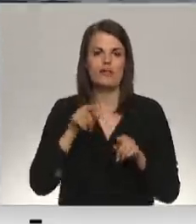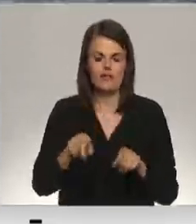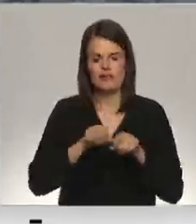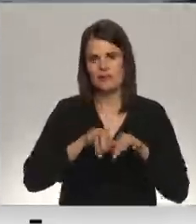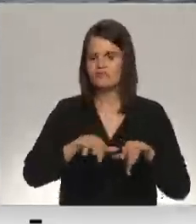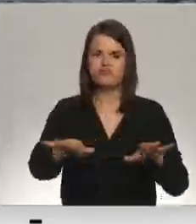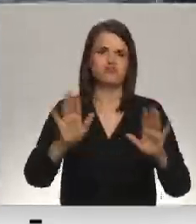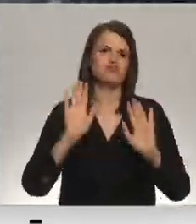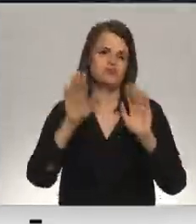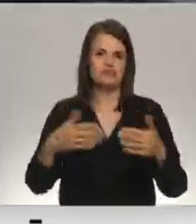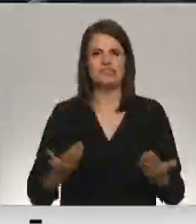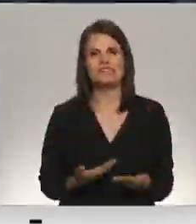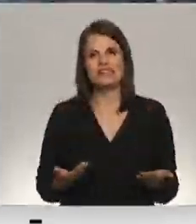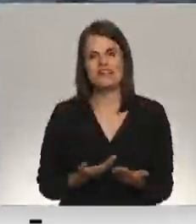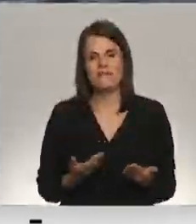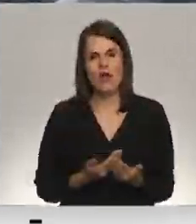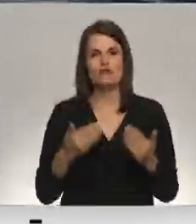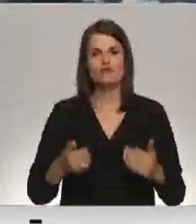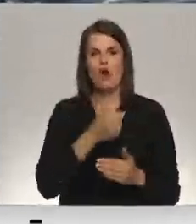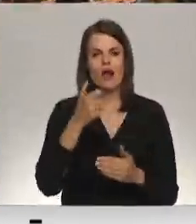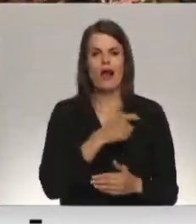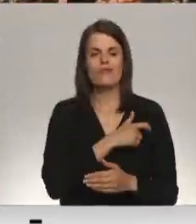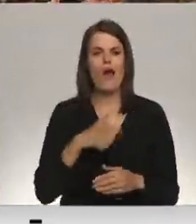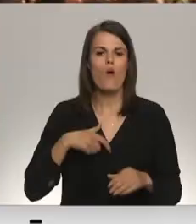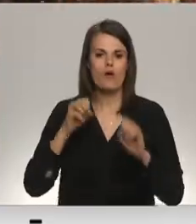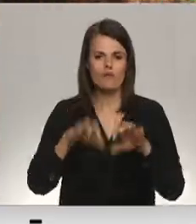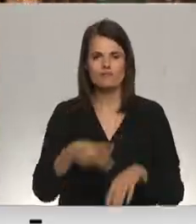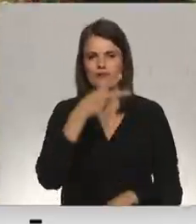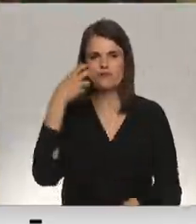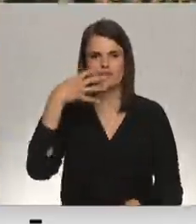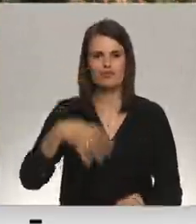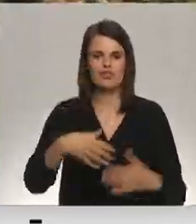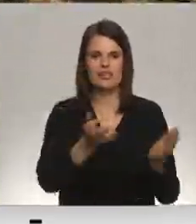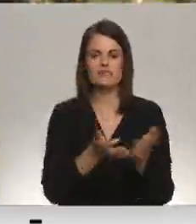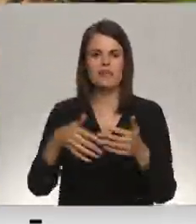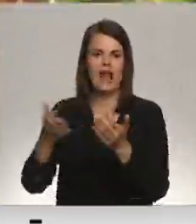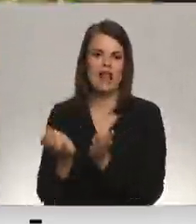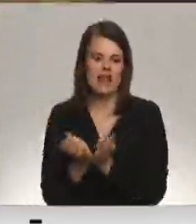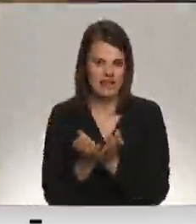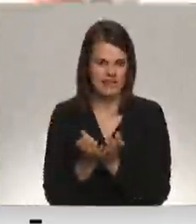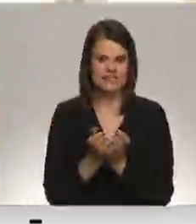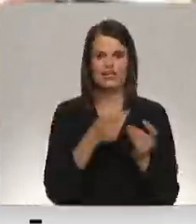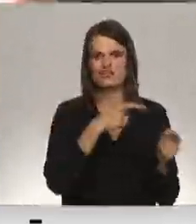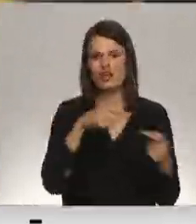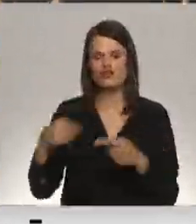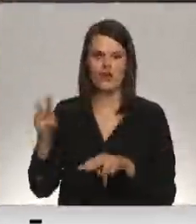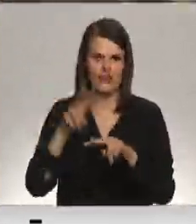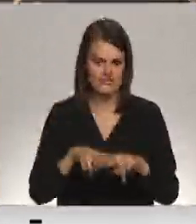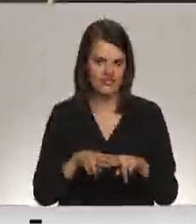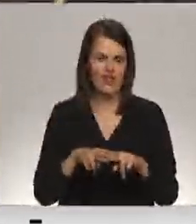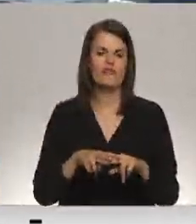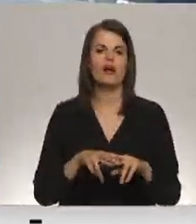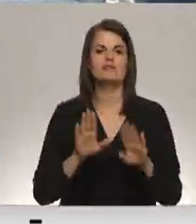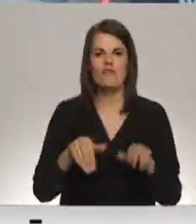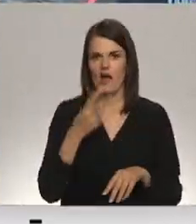izprom tālajā dzīvēt. Šogad Daugavā izliktas 240 nārsta līgzes pie Kaibalas, Ikšķils un Klintainas aizkrauklas pusē. Var